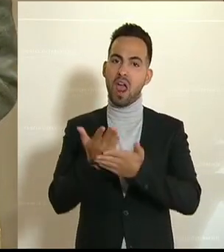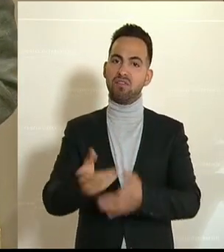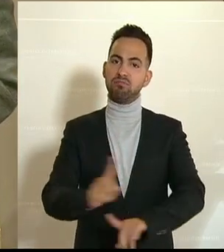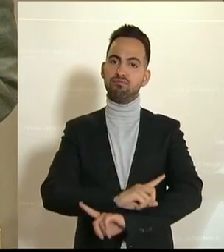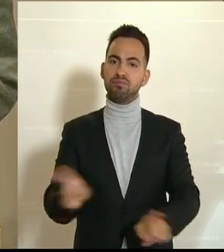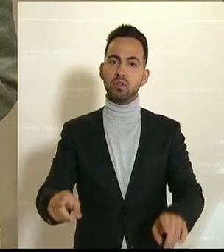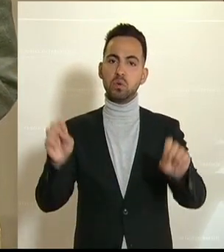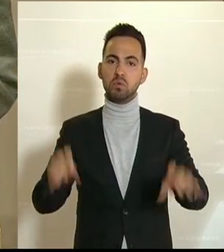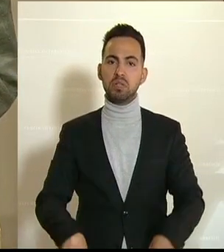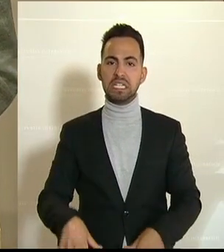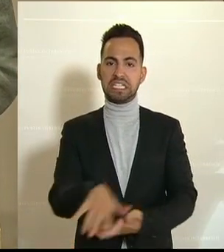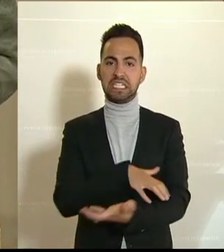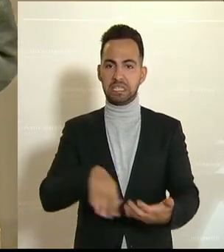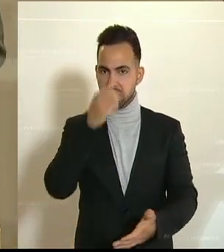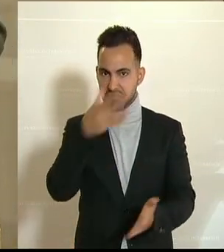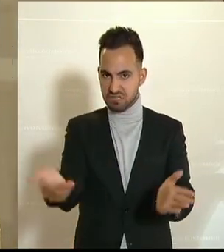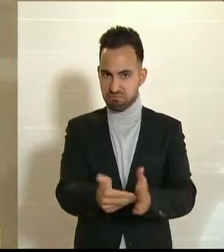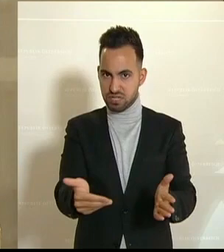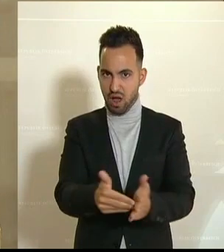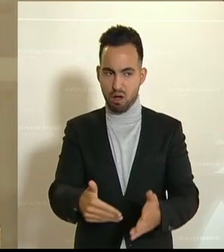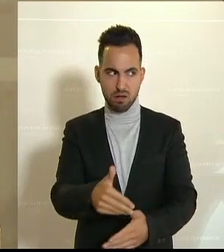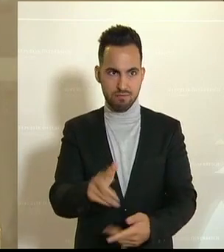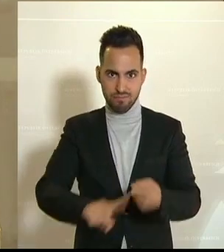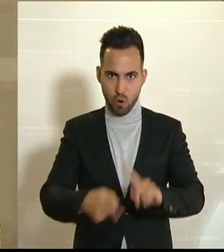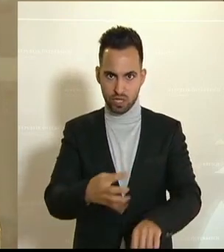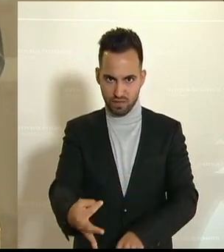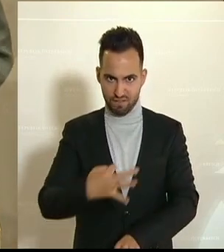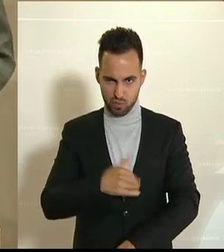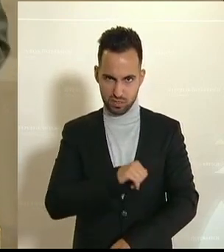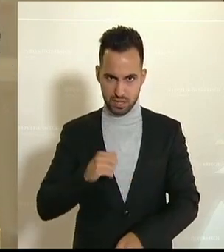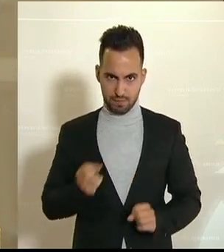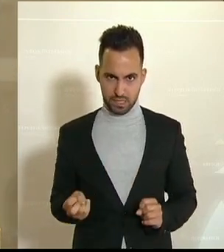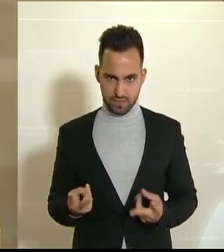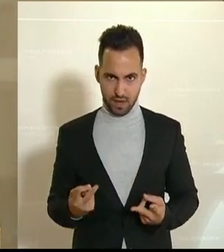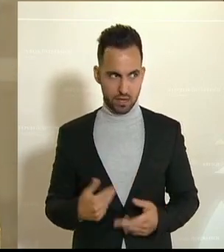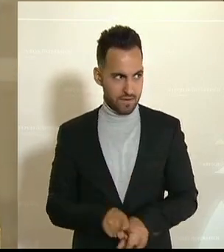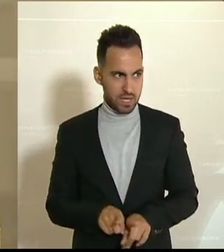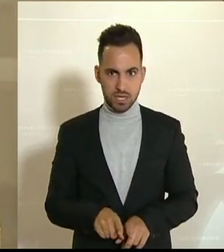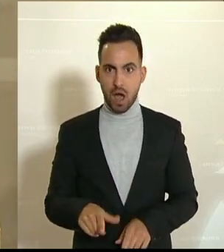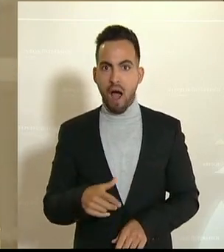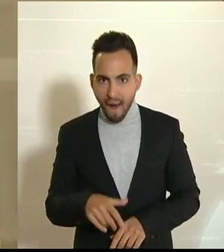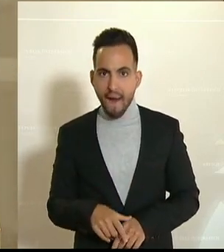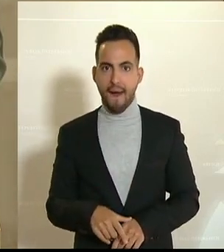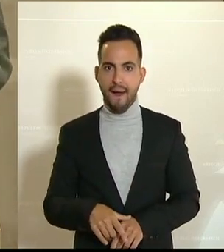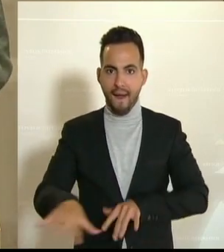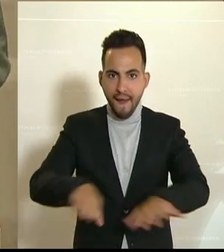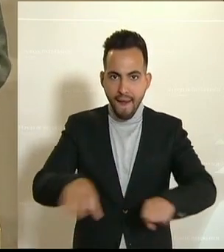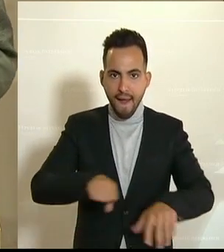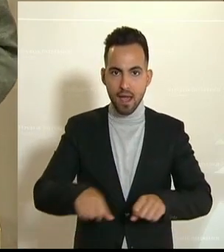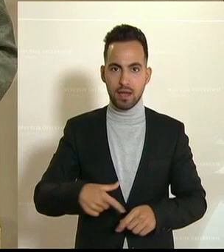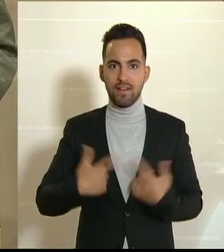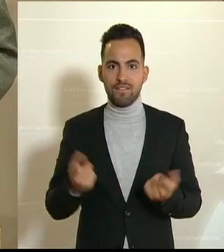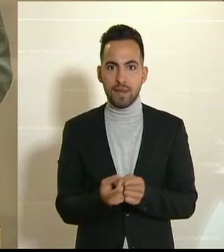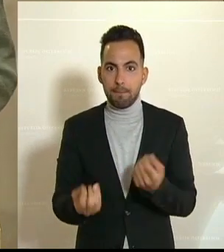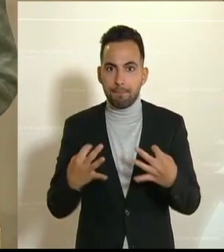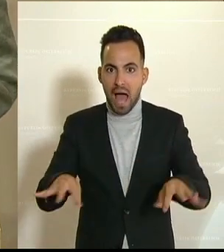Krise dazu zu missbrauchen, um Politik zum Selbstzweck zu leben? Politik zum Ernten der Früchte, wie wir mittlerweile alle